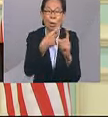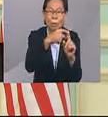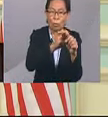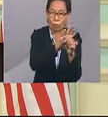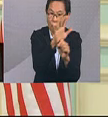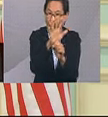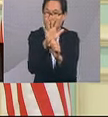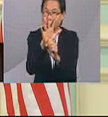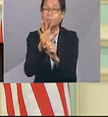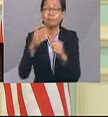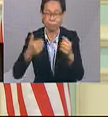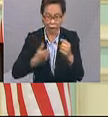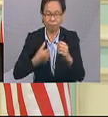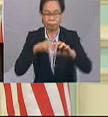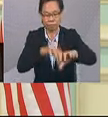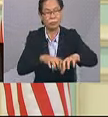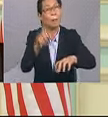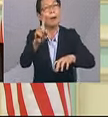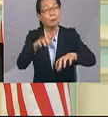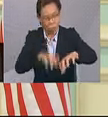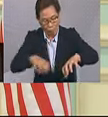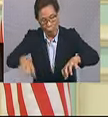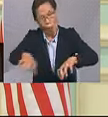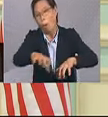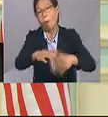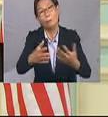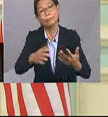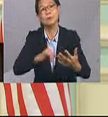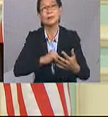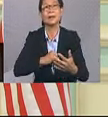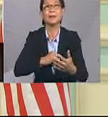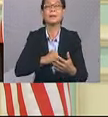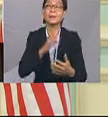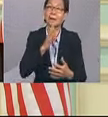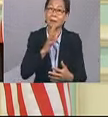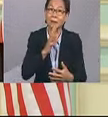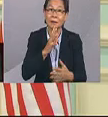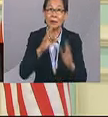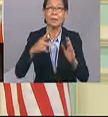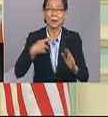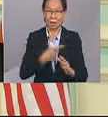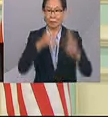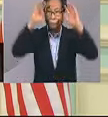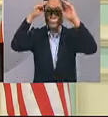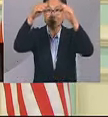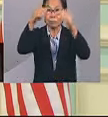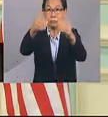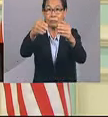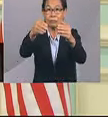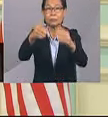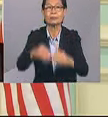positif di mana-mana kawasan sekalipun. Dan seperti saya katakan bahawa tumpuan kita